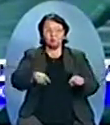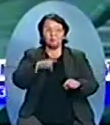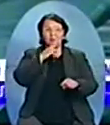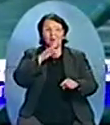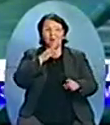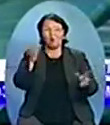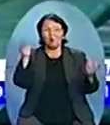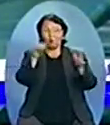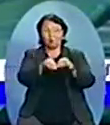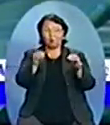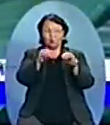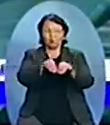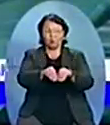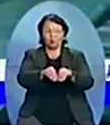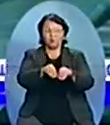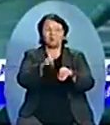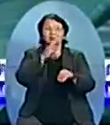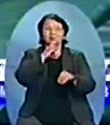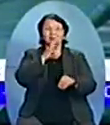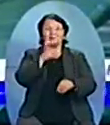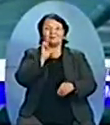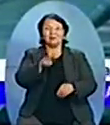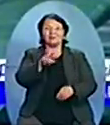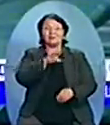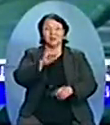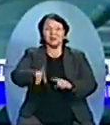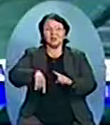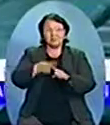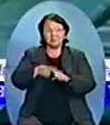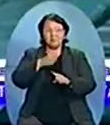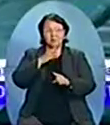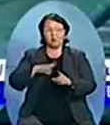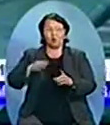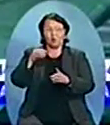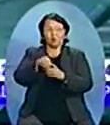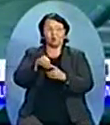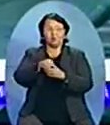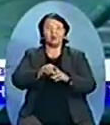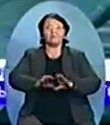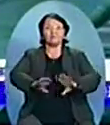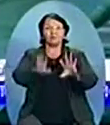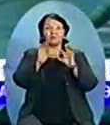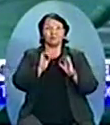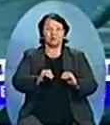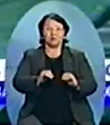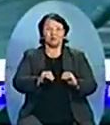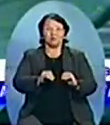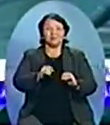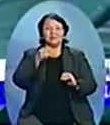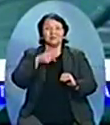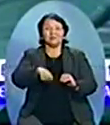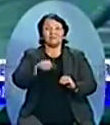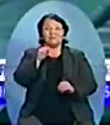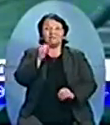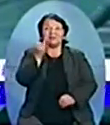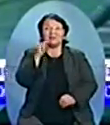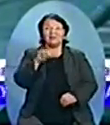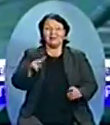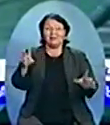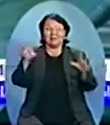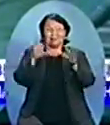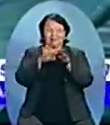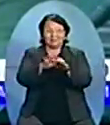нь мөн тэр мэдээллийн сан дээр нэмж хийх мэдээлэл нэмж хийн. Ингээд тэр одоо сангийн файл хаагдхад дахиж